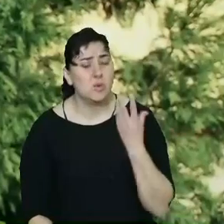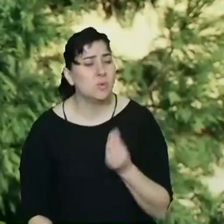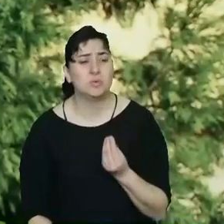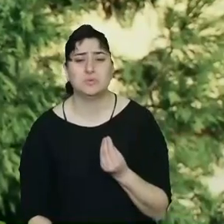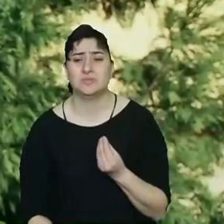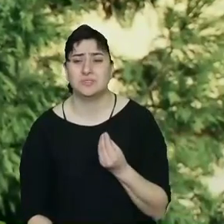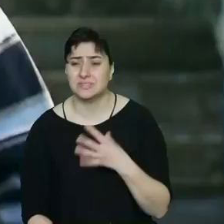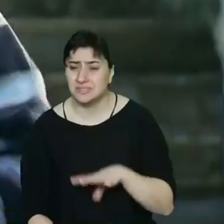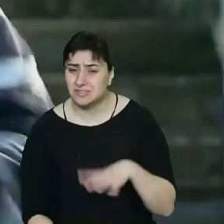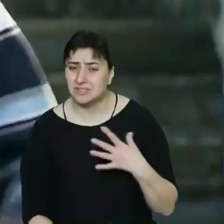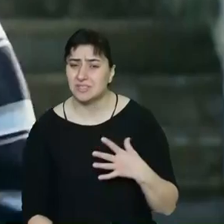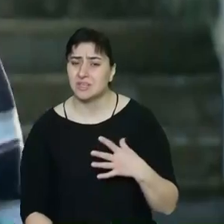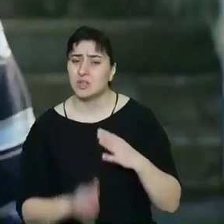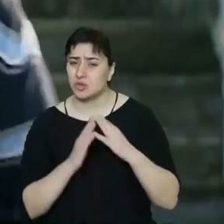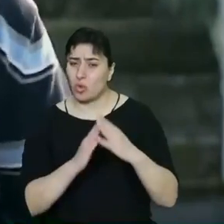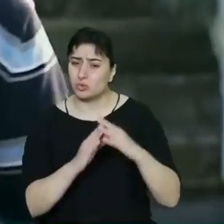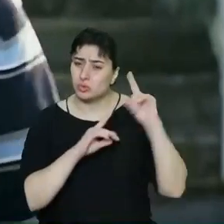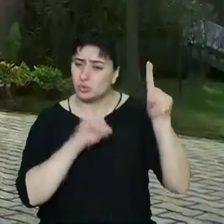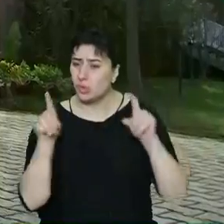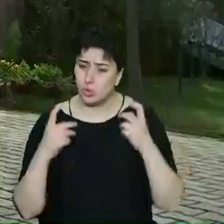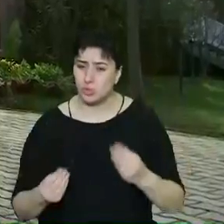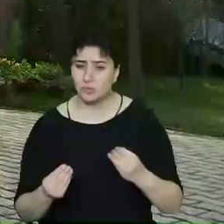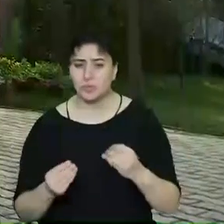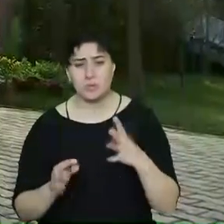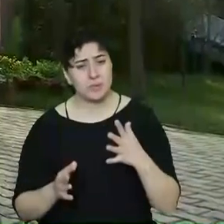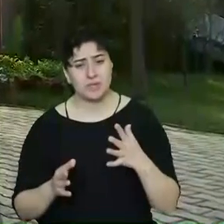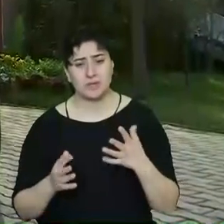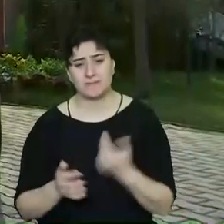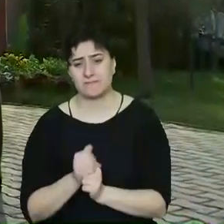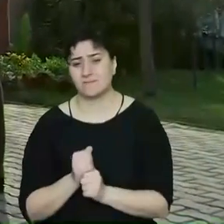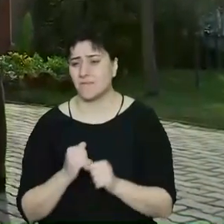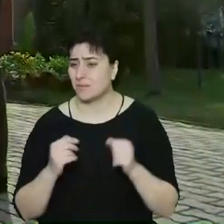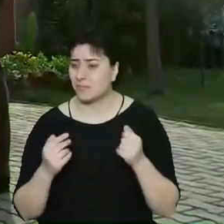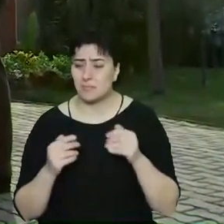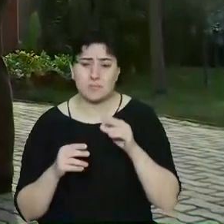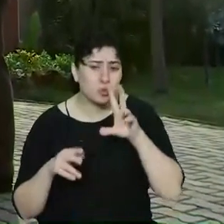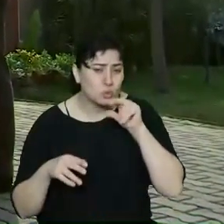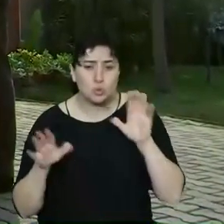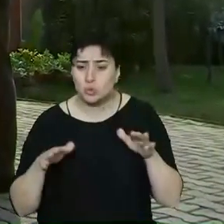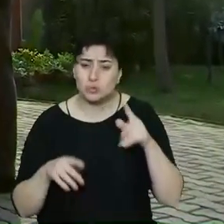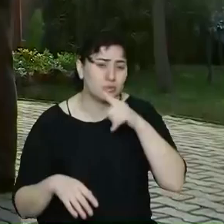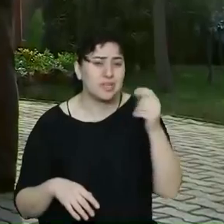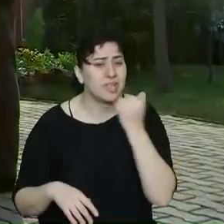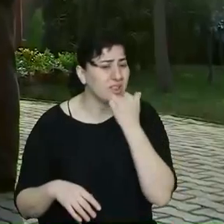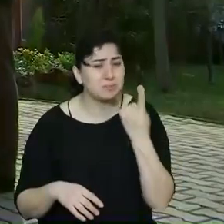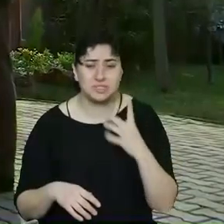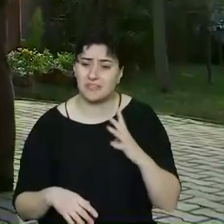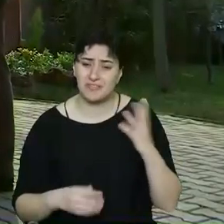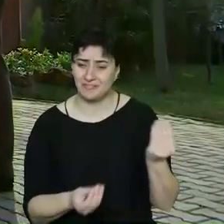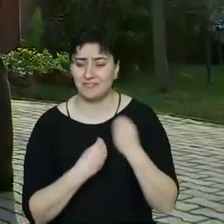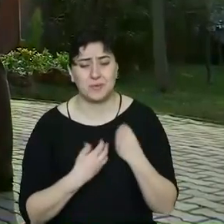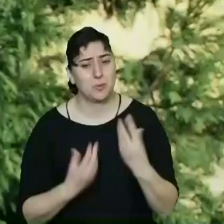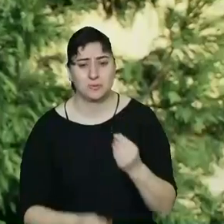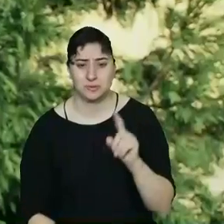oğlum. İstersen diyorum bir komşulara falan bir soralım. Belki kapapanları falan vardır yedik medik.